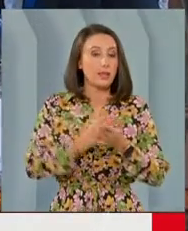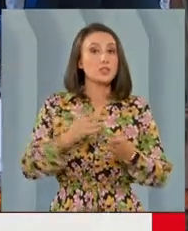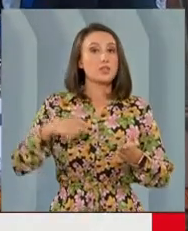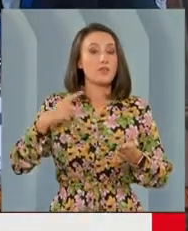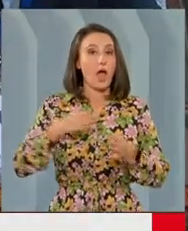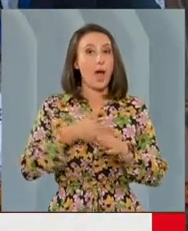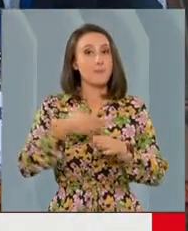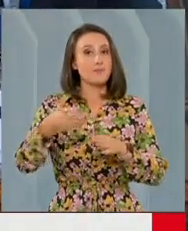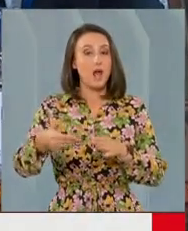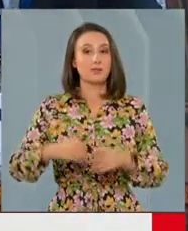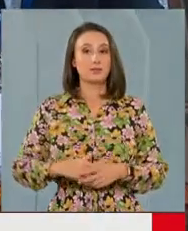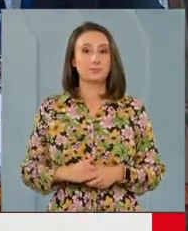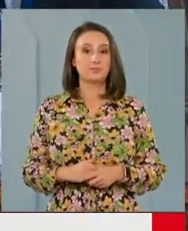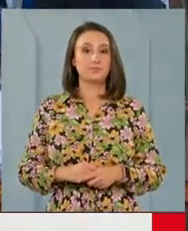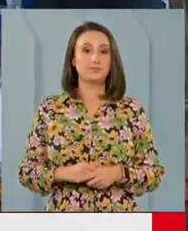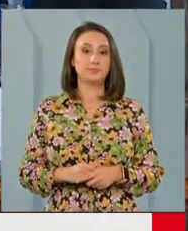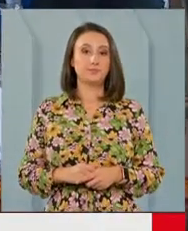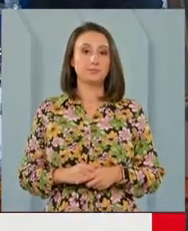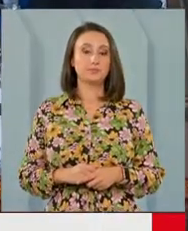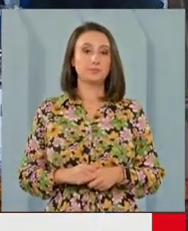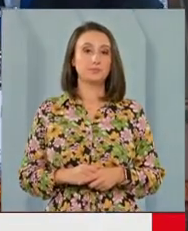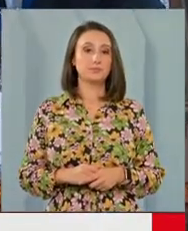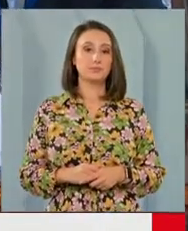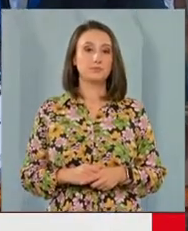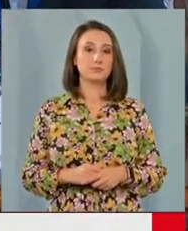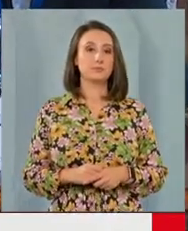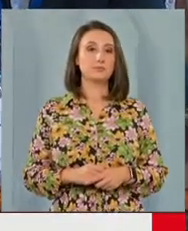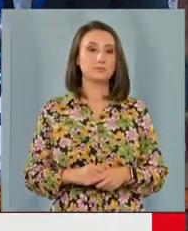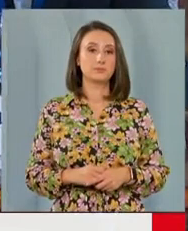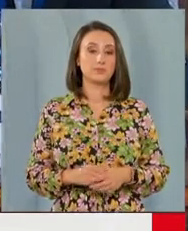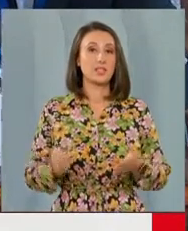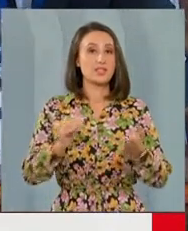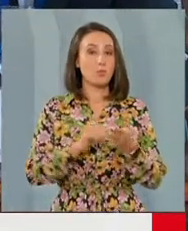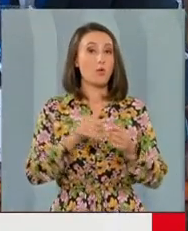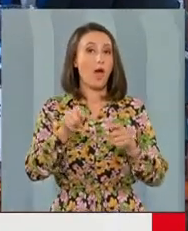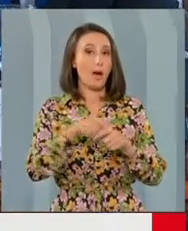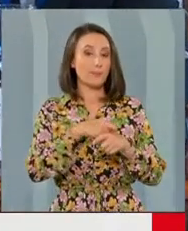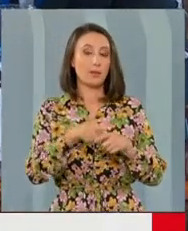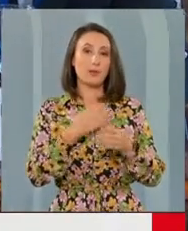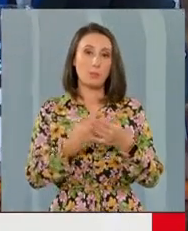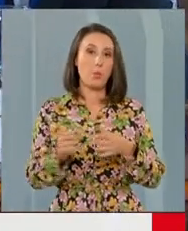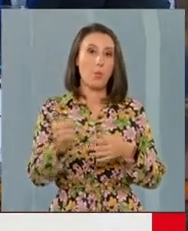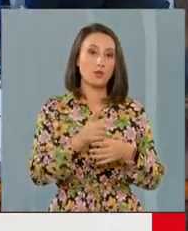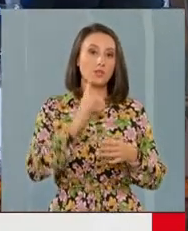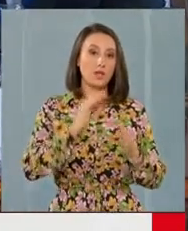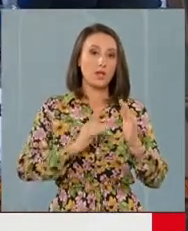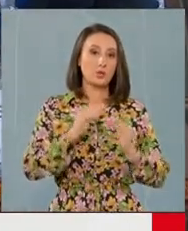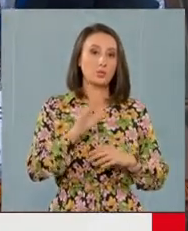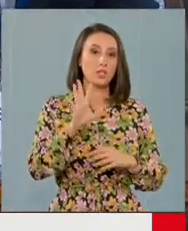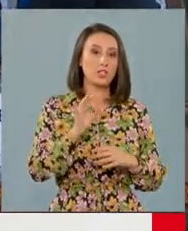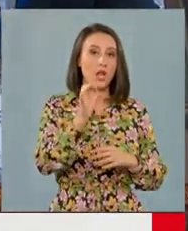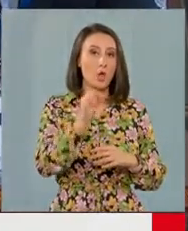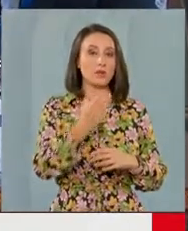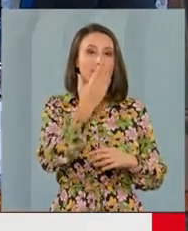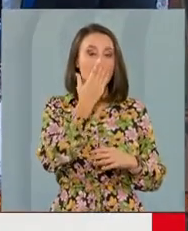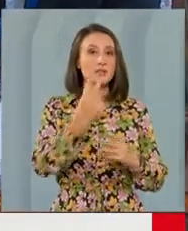fie amânată. În schimb, se introduce amendamentul astfel încât acestea să fie crescute cu 50%